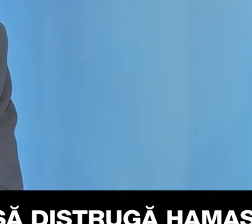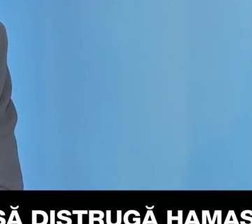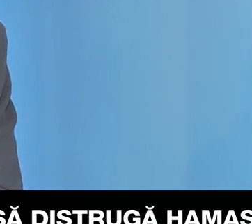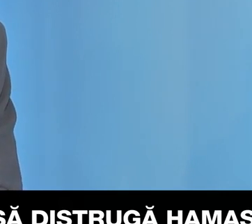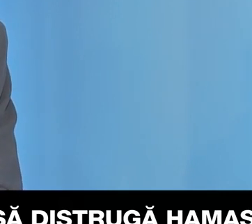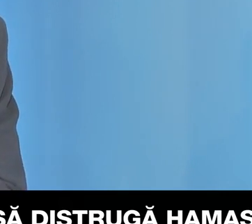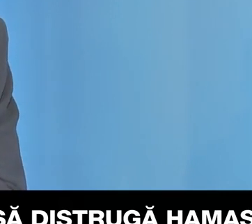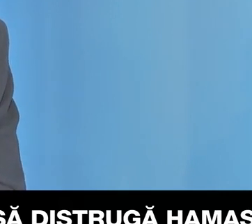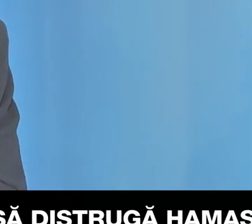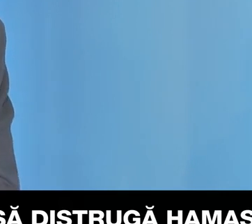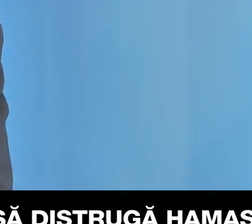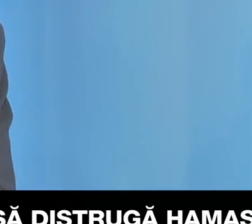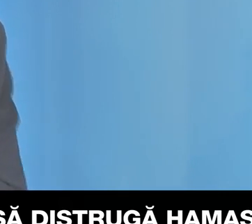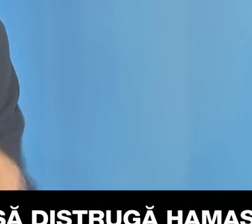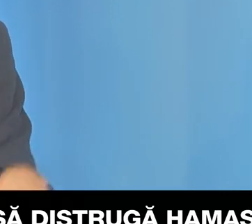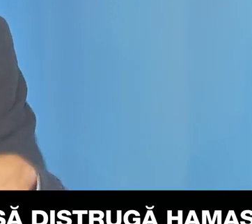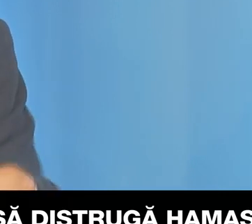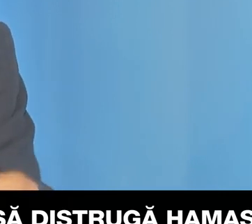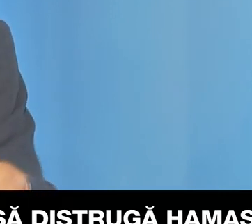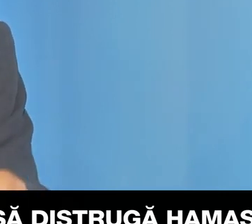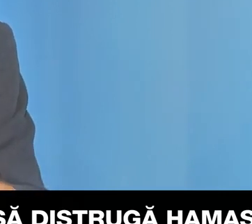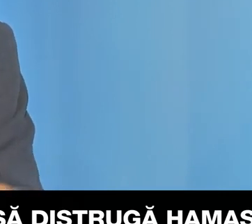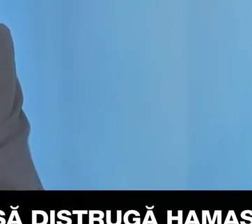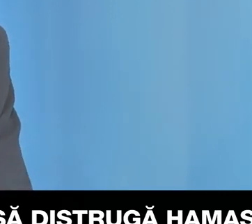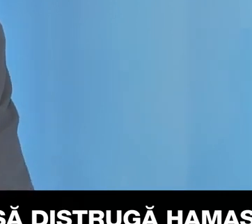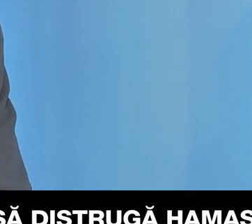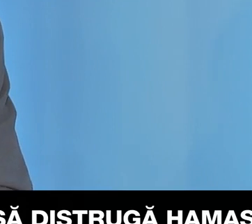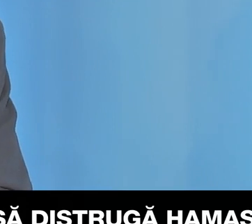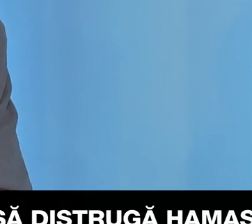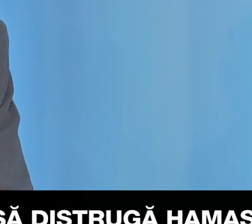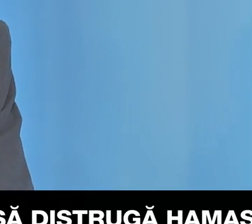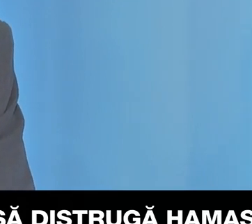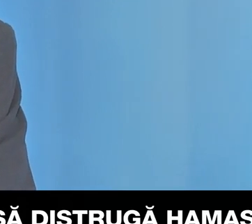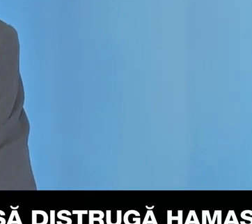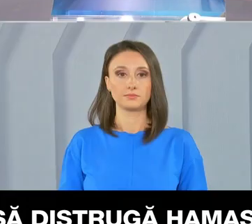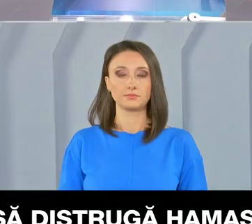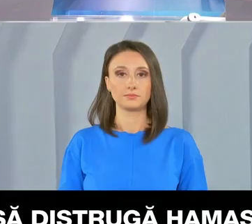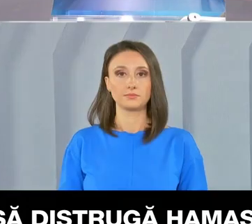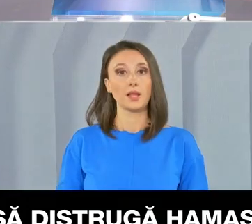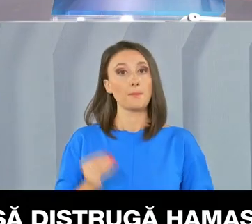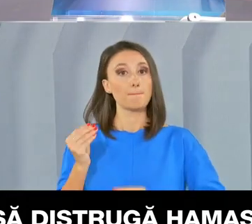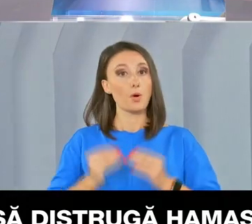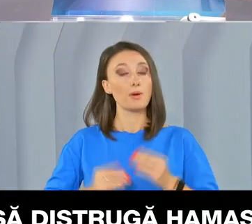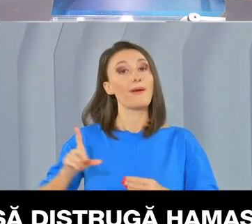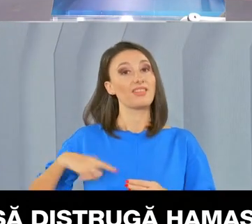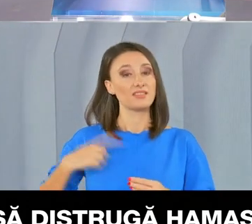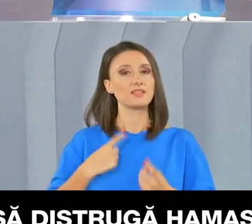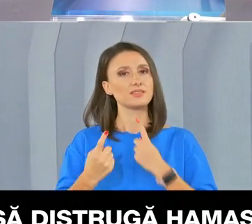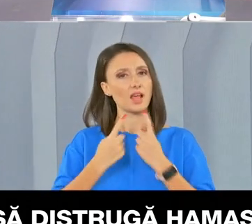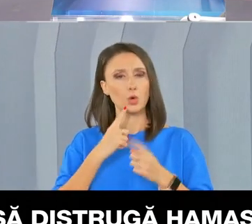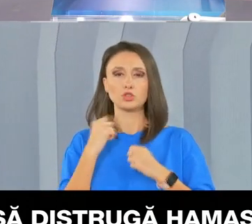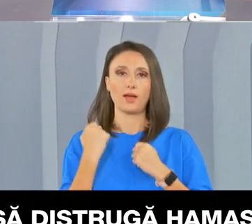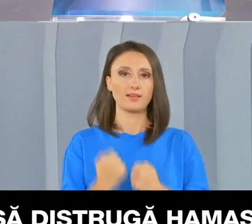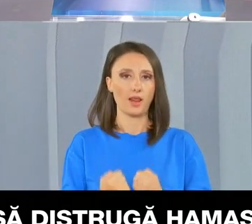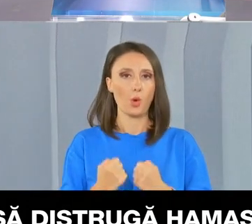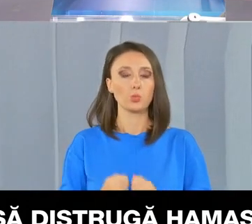fost capturat de către Hamas în Israel, rămâne ostatic și scutuman. Problema este că s-a negociat foarte greu.